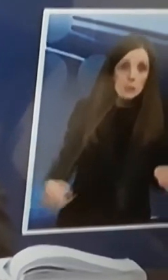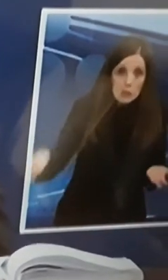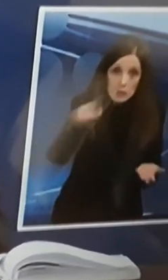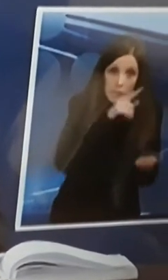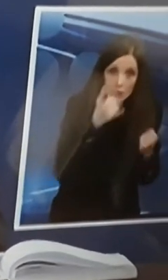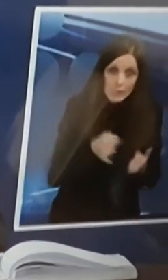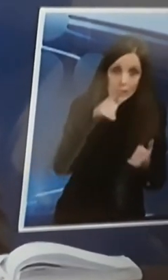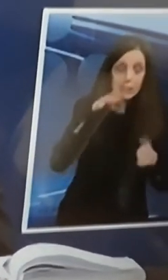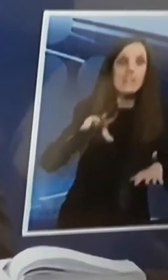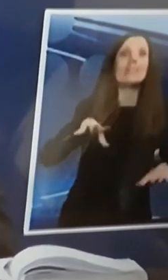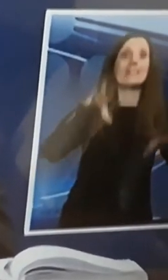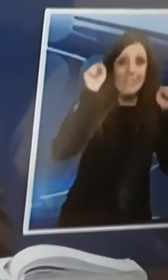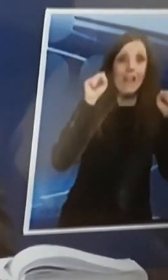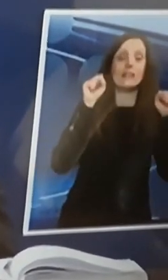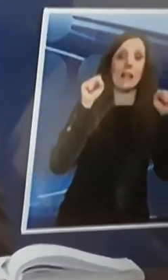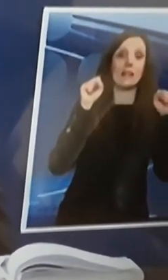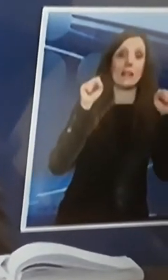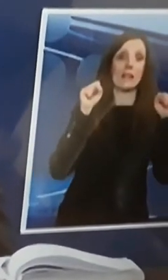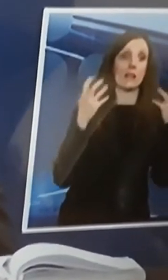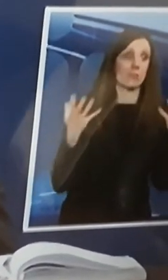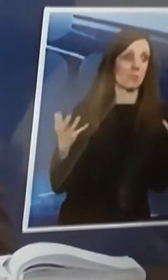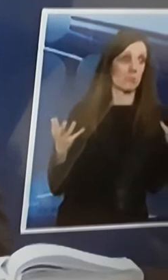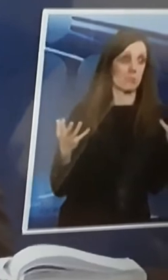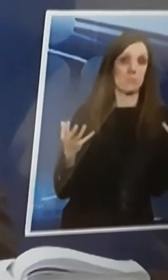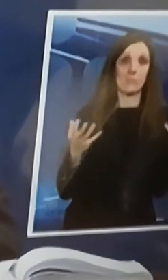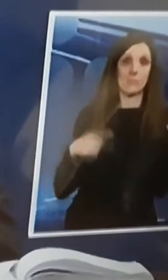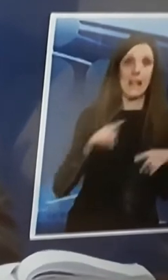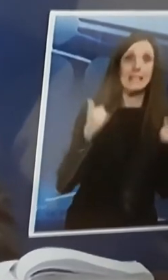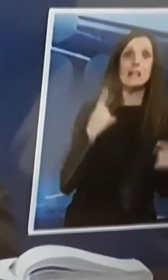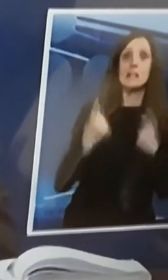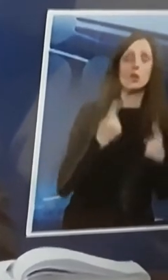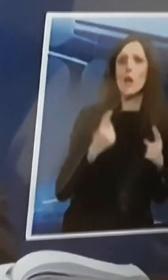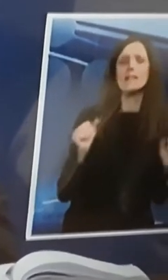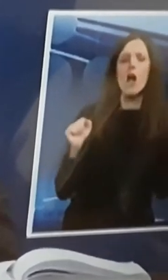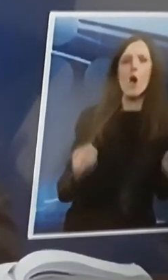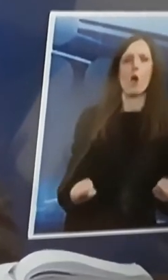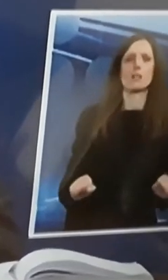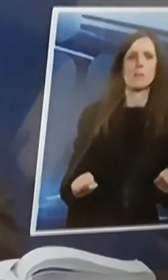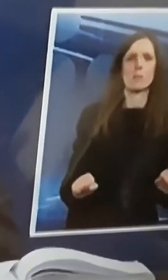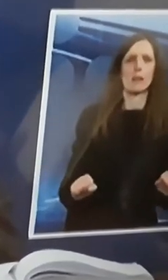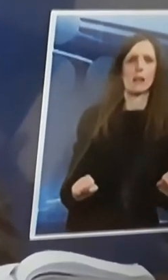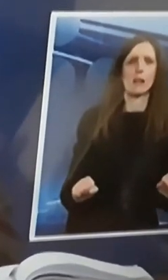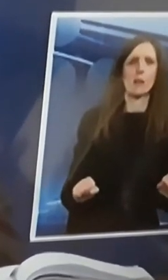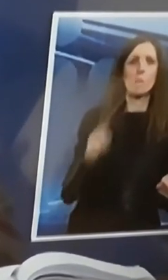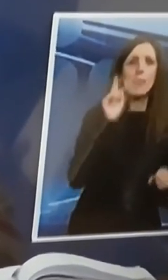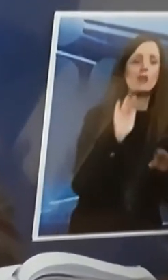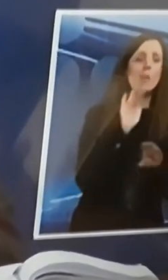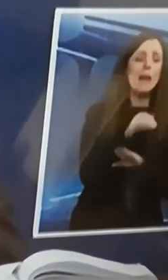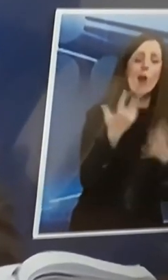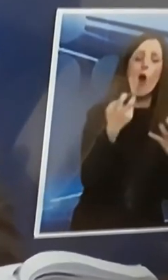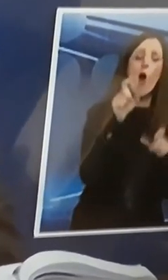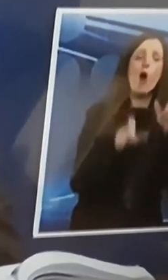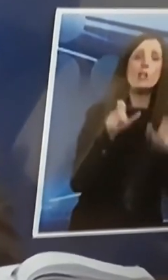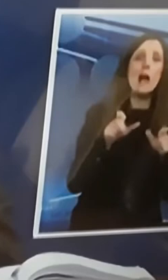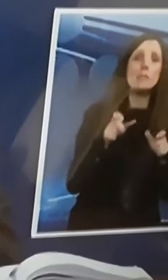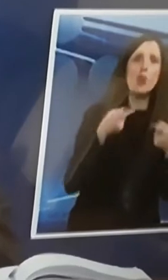shvatiti da se nalazimo u krajnje ozbiljnoj situaciji. Ove brojke preko 800 hospitalizovana već